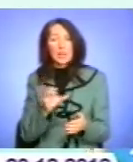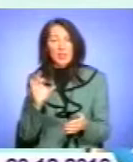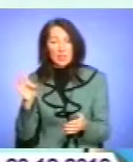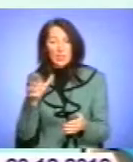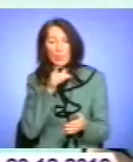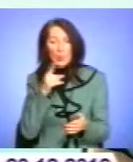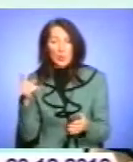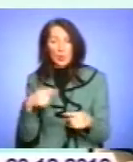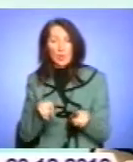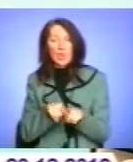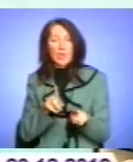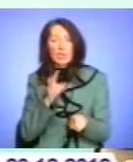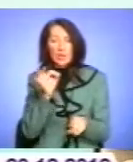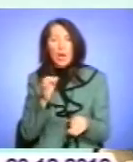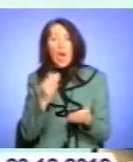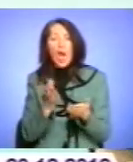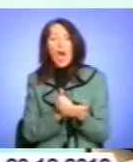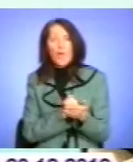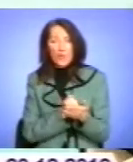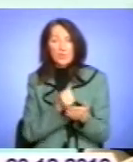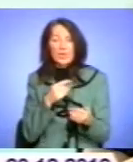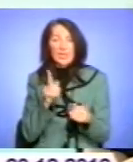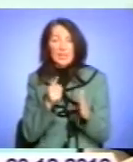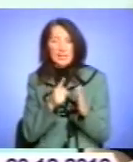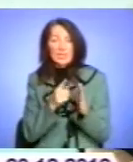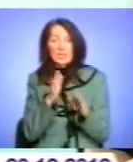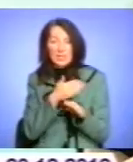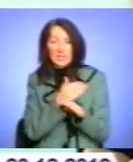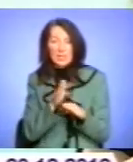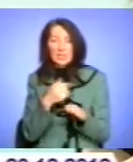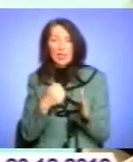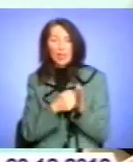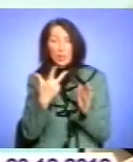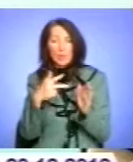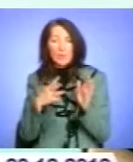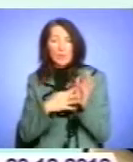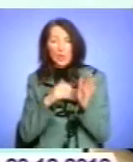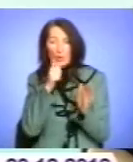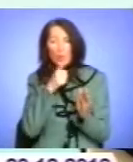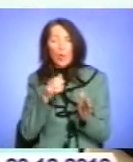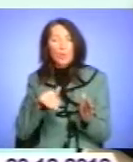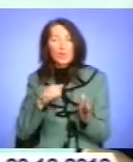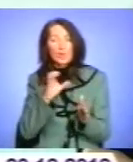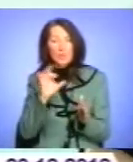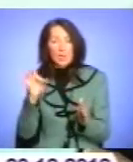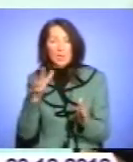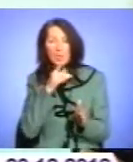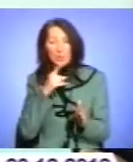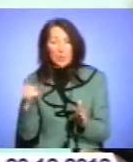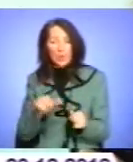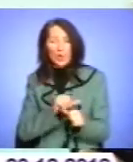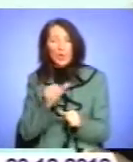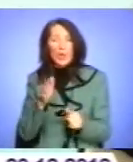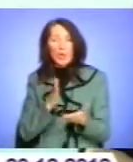Юрій Євгенович сказав, що в нас діляться фонди на періоду до 39-го року і фонди радянського періоду. Ну, окремо в нас вже